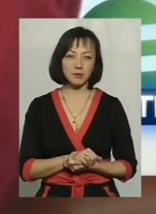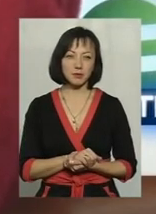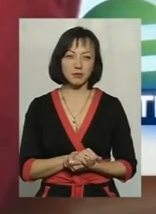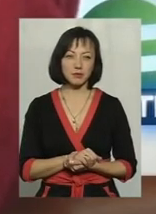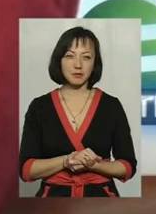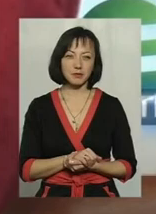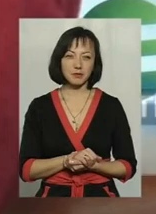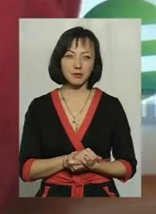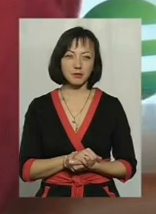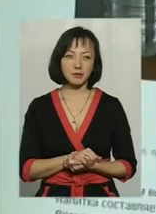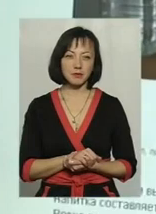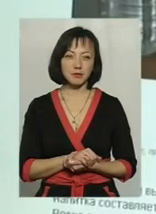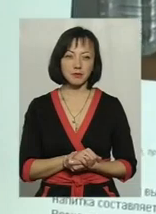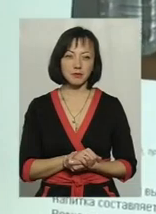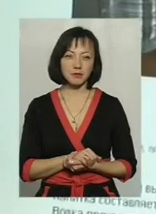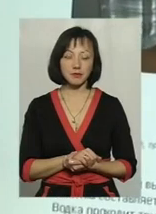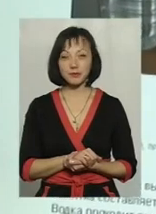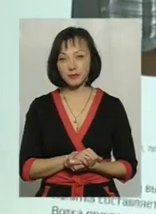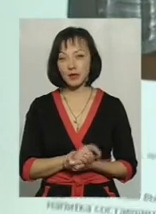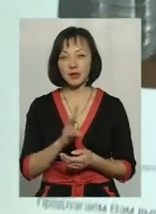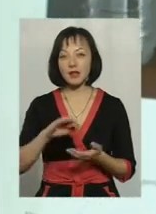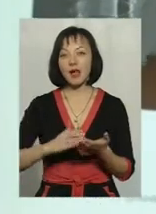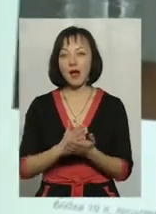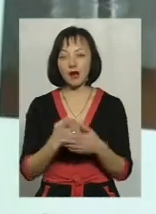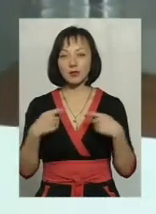безактивна, грубо говоря, контрабанда. Але за якість, каже